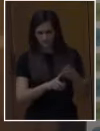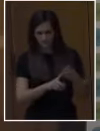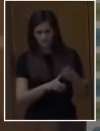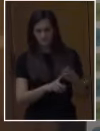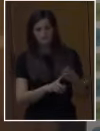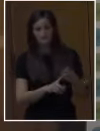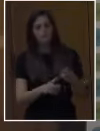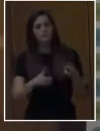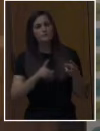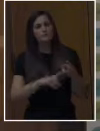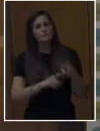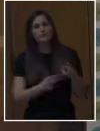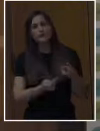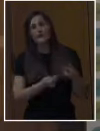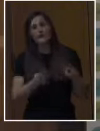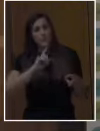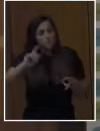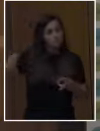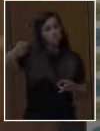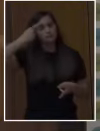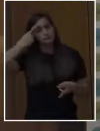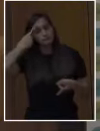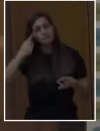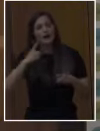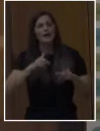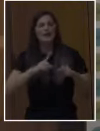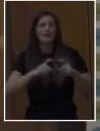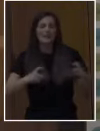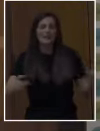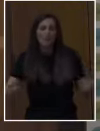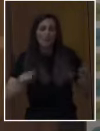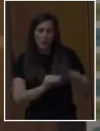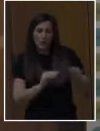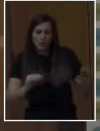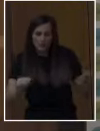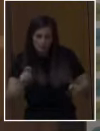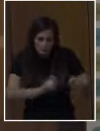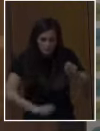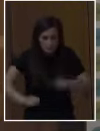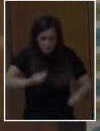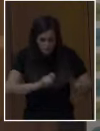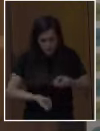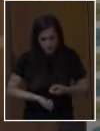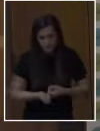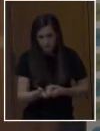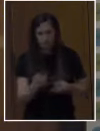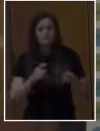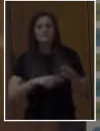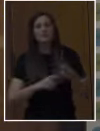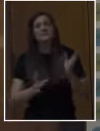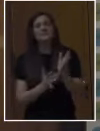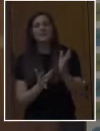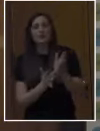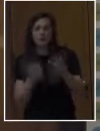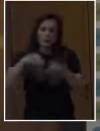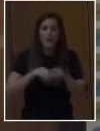να κάνουν με την παραγωγή πρωτότυπου εκπαιδευτικού υλικού, αλλά και με τη χρήση της τεχνολογίας στην εκπαίδευση.